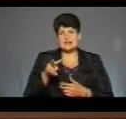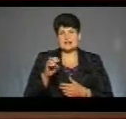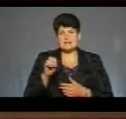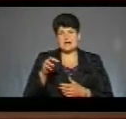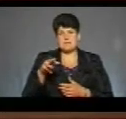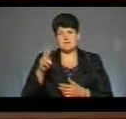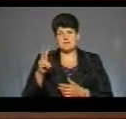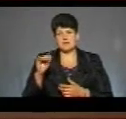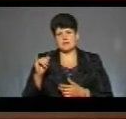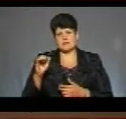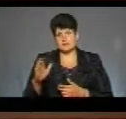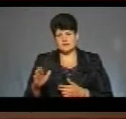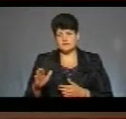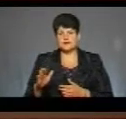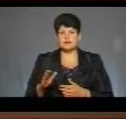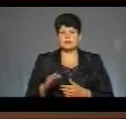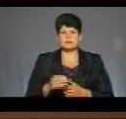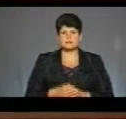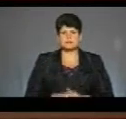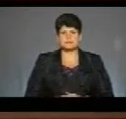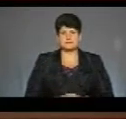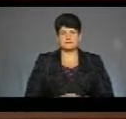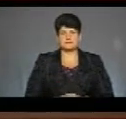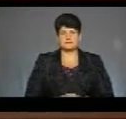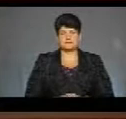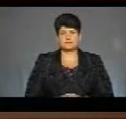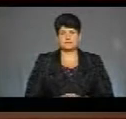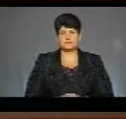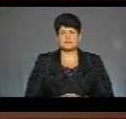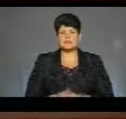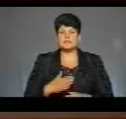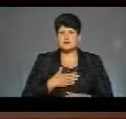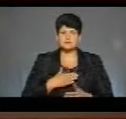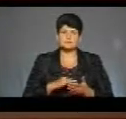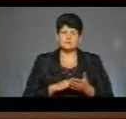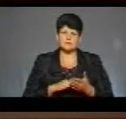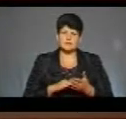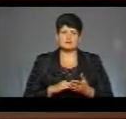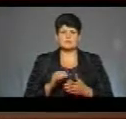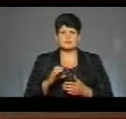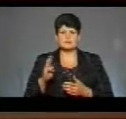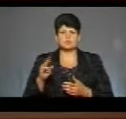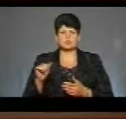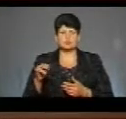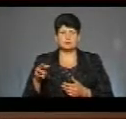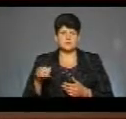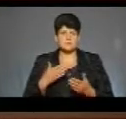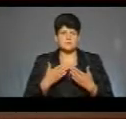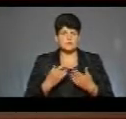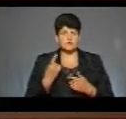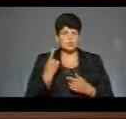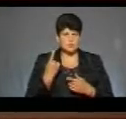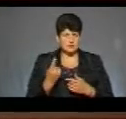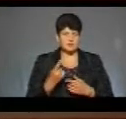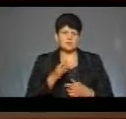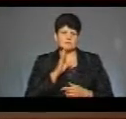повідомив голова Всеукраїнського товариства «Лемківщина» Олександр Венгринович. Наша кореспондентка Світлана Шумна поспілкувалася з однією з